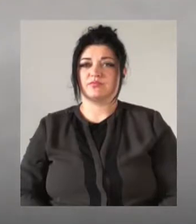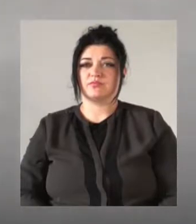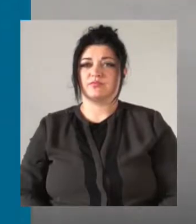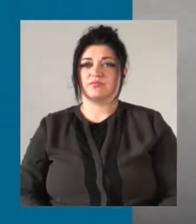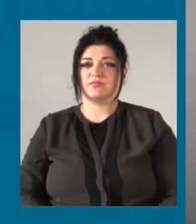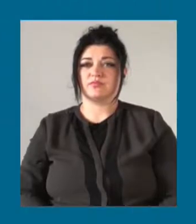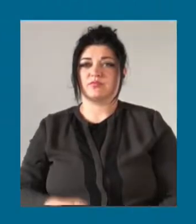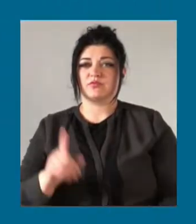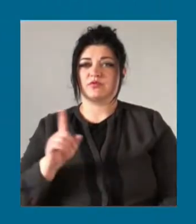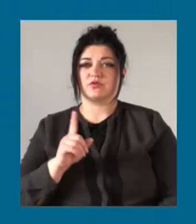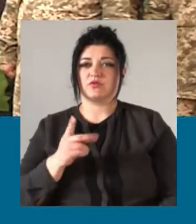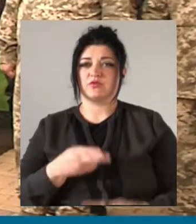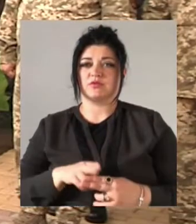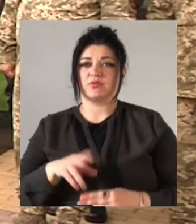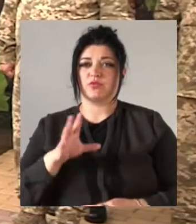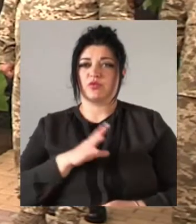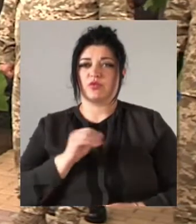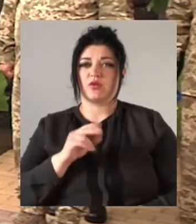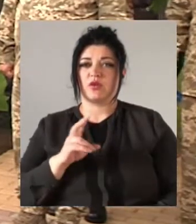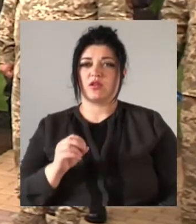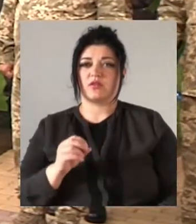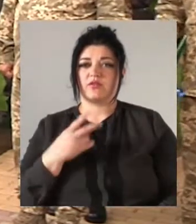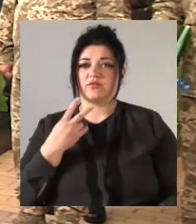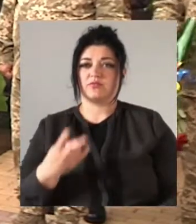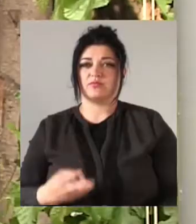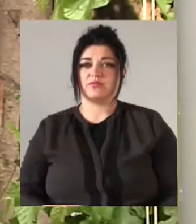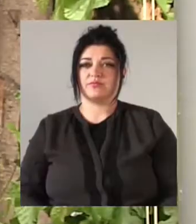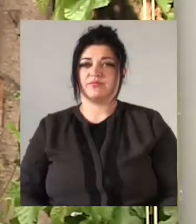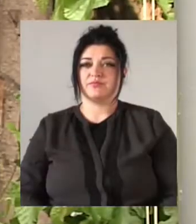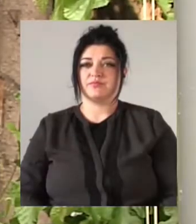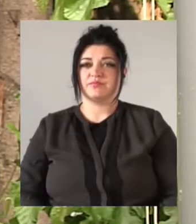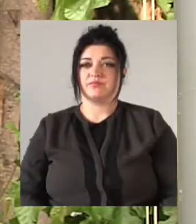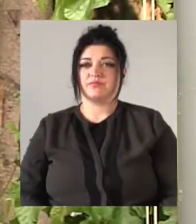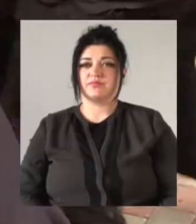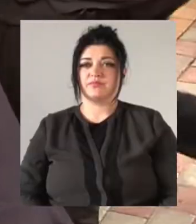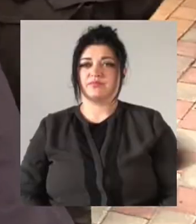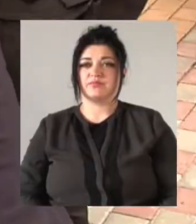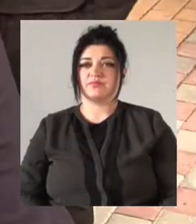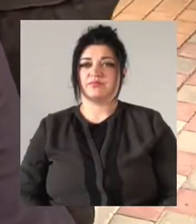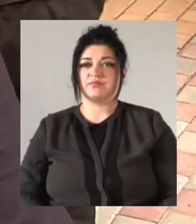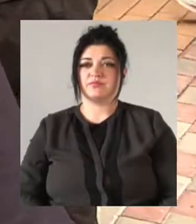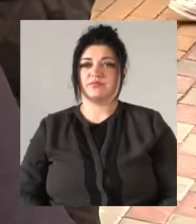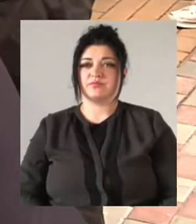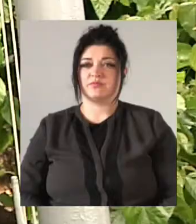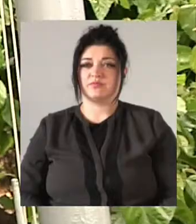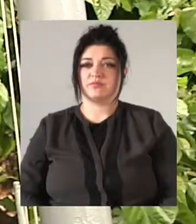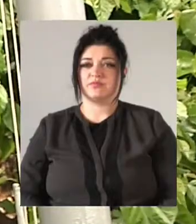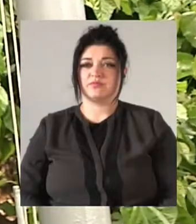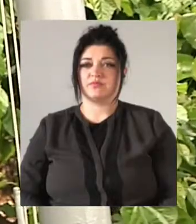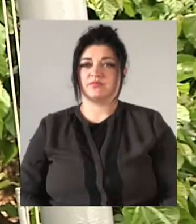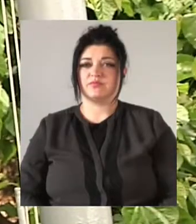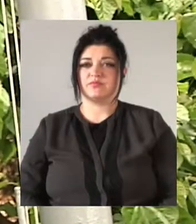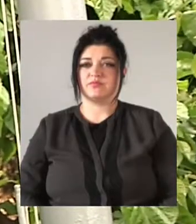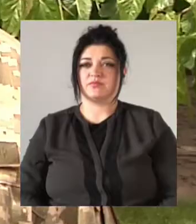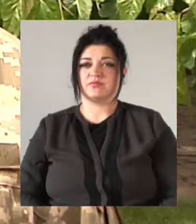але відповіді немає. В Одесі відкрили пам'ятник загиблим на Донбасі українським військовослужбовцям. Цієї події